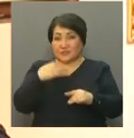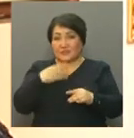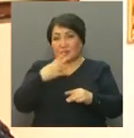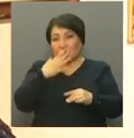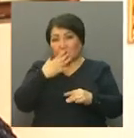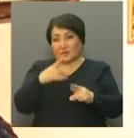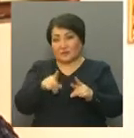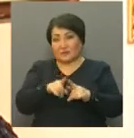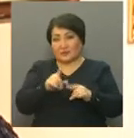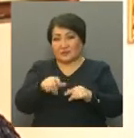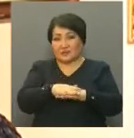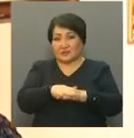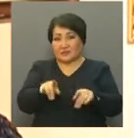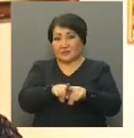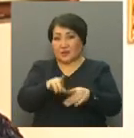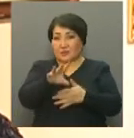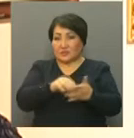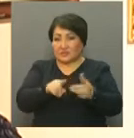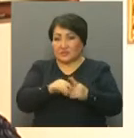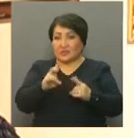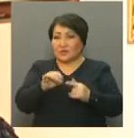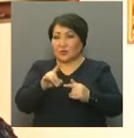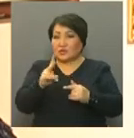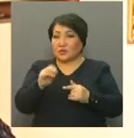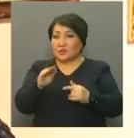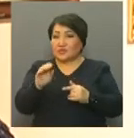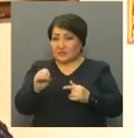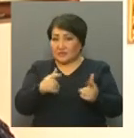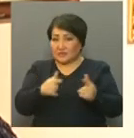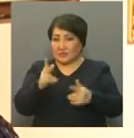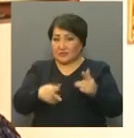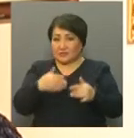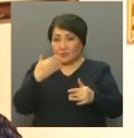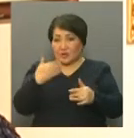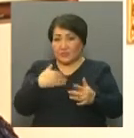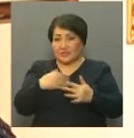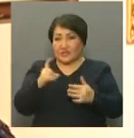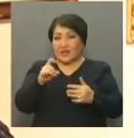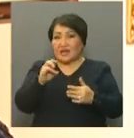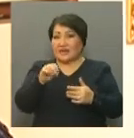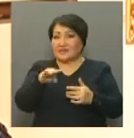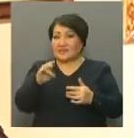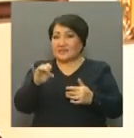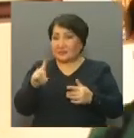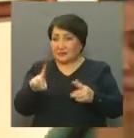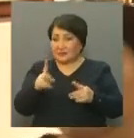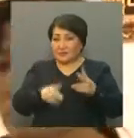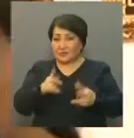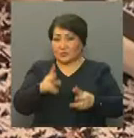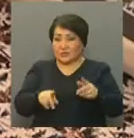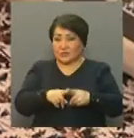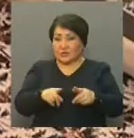Мәселен, қазақтар Наурыз көжі дайындайды деген мейрамда, ал парсы халқында хафт синасы әзірленеді. Мен осы ұқсастыққа қайран